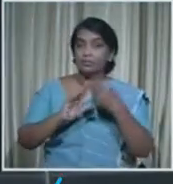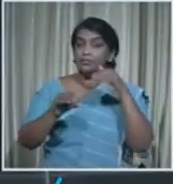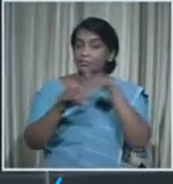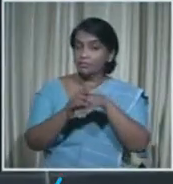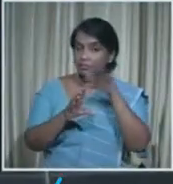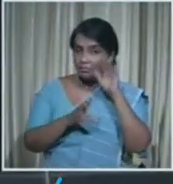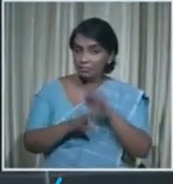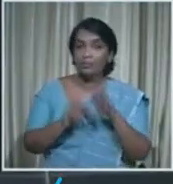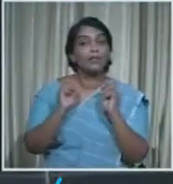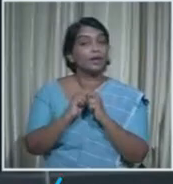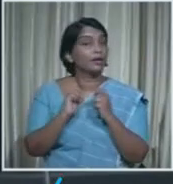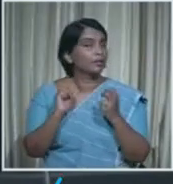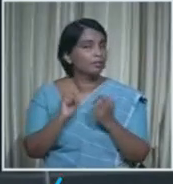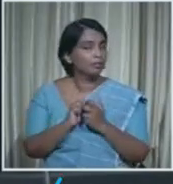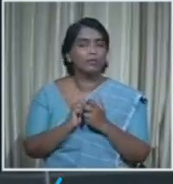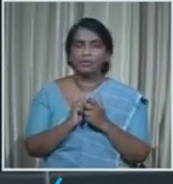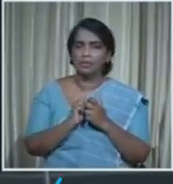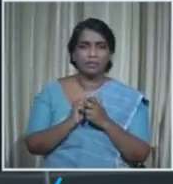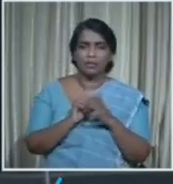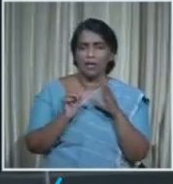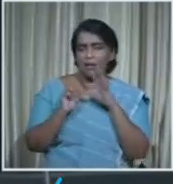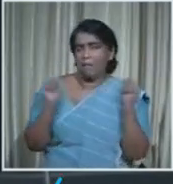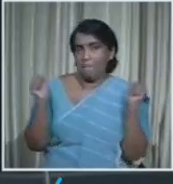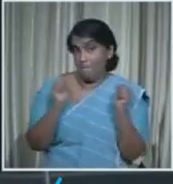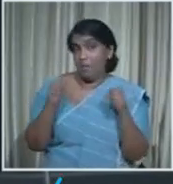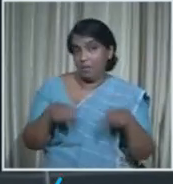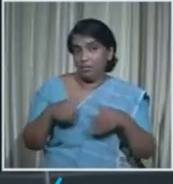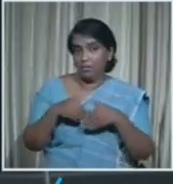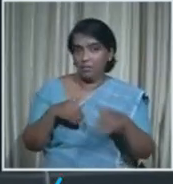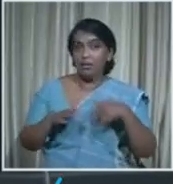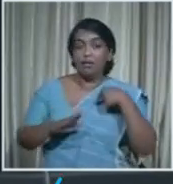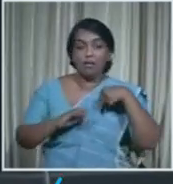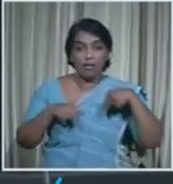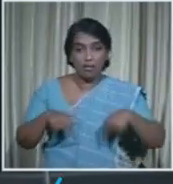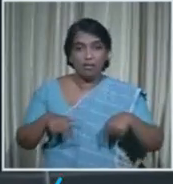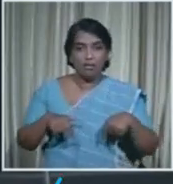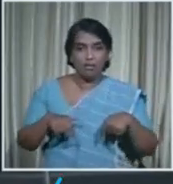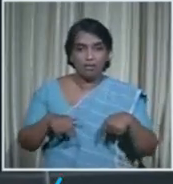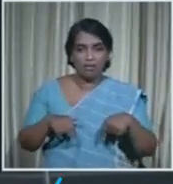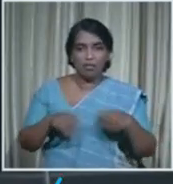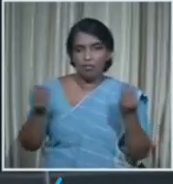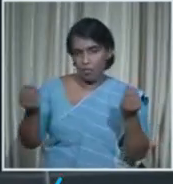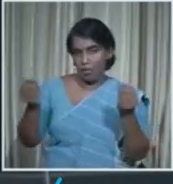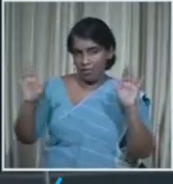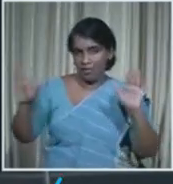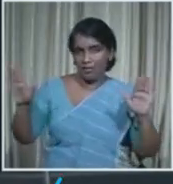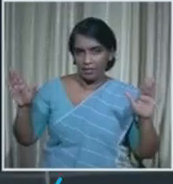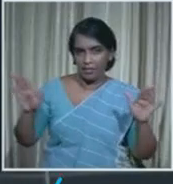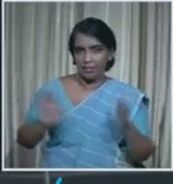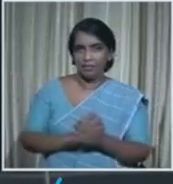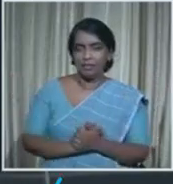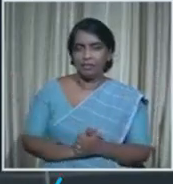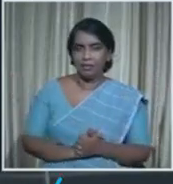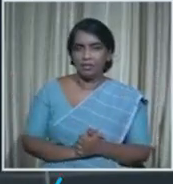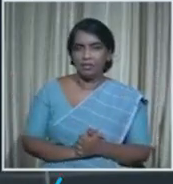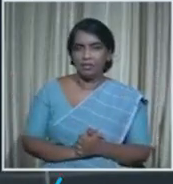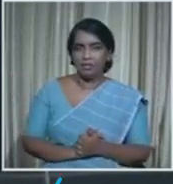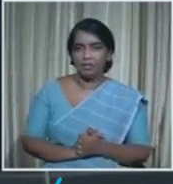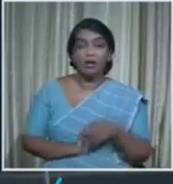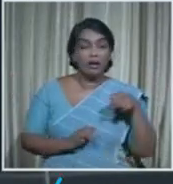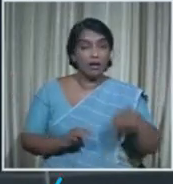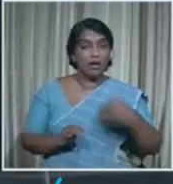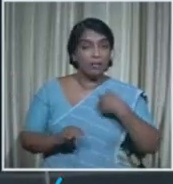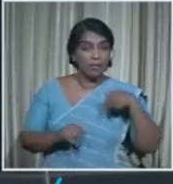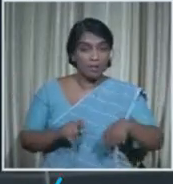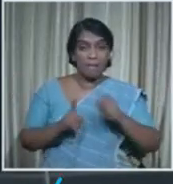ena tatu ya. Ita amat me bayang kerai. Api ada pada kerana mata ada parlimen tu